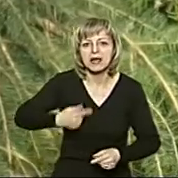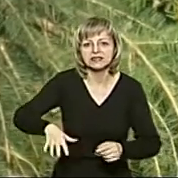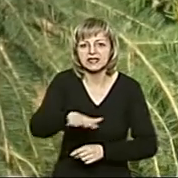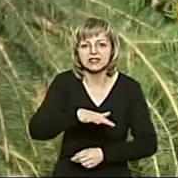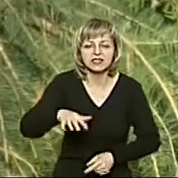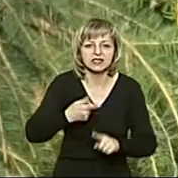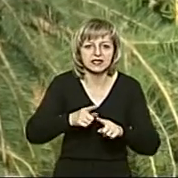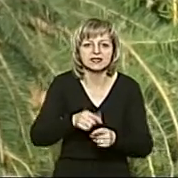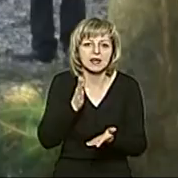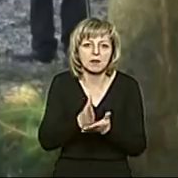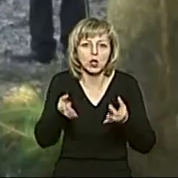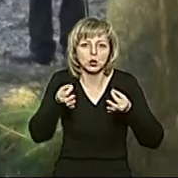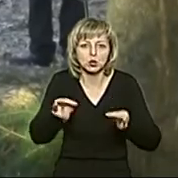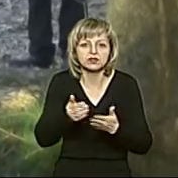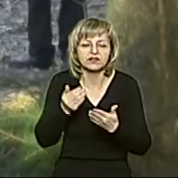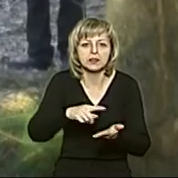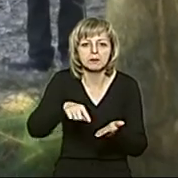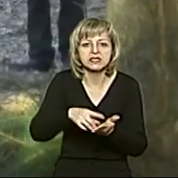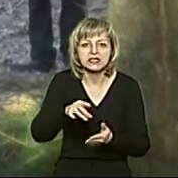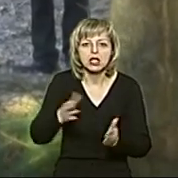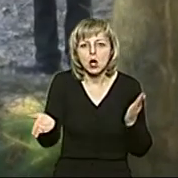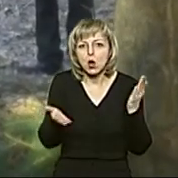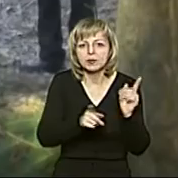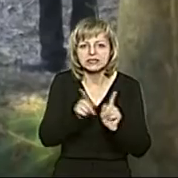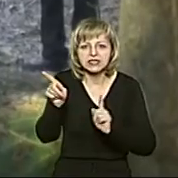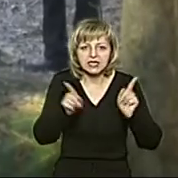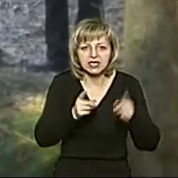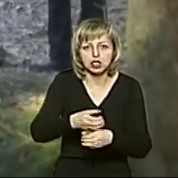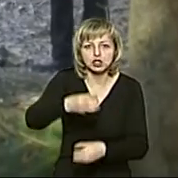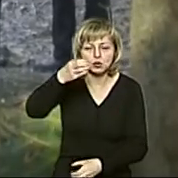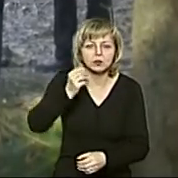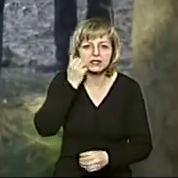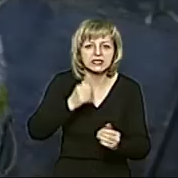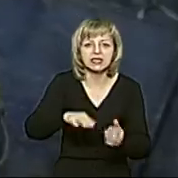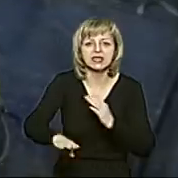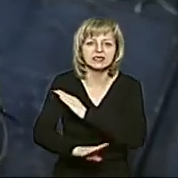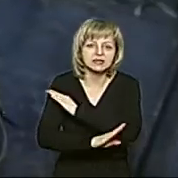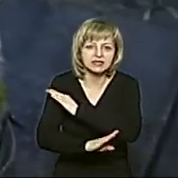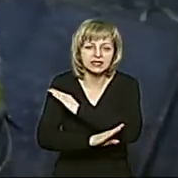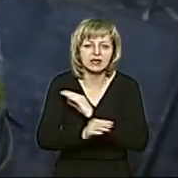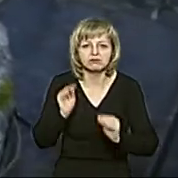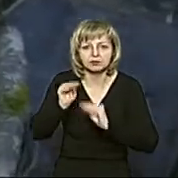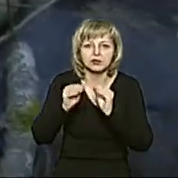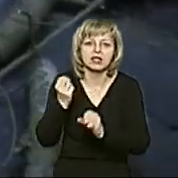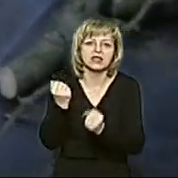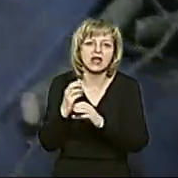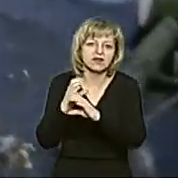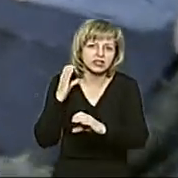це вже мають дозвіл від міської ради. Обрізані гілки та стовбури старих дерев комунальники складають до вантажівки.